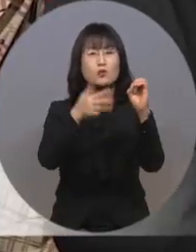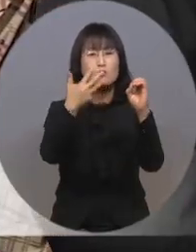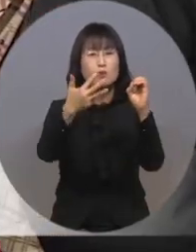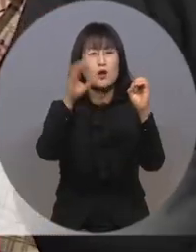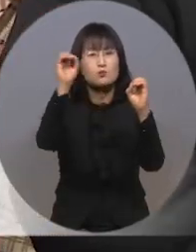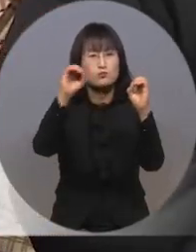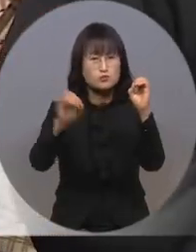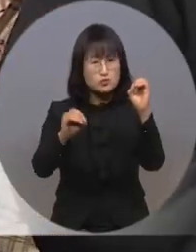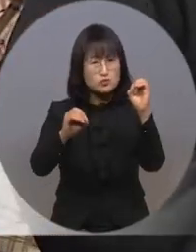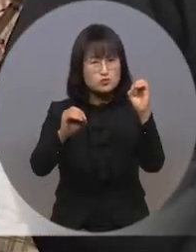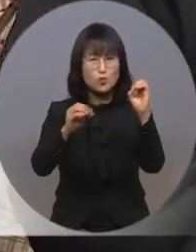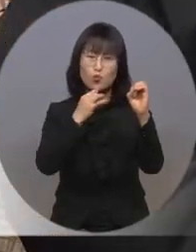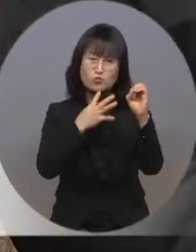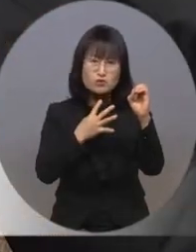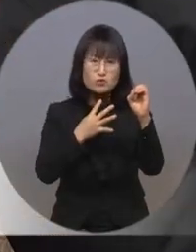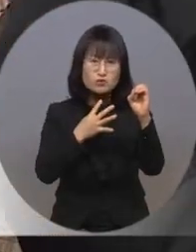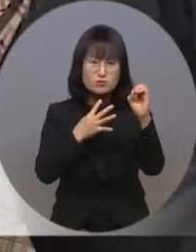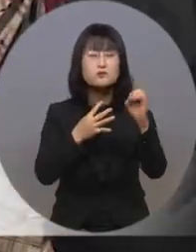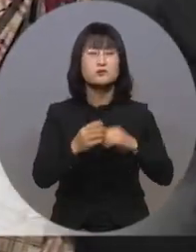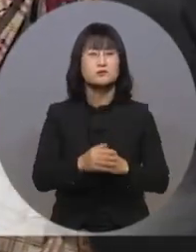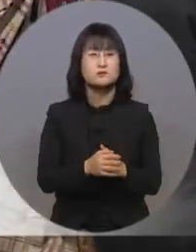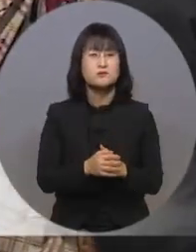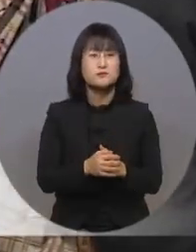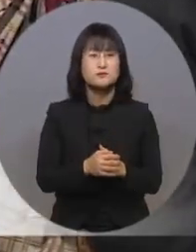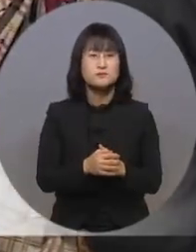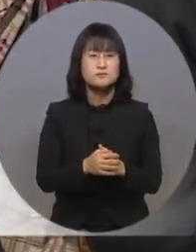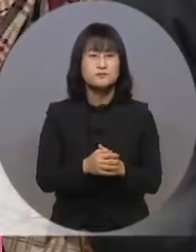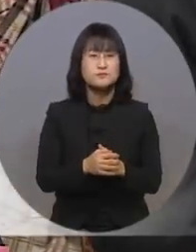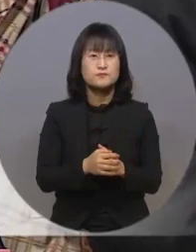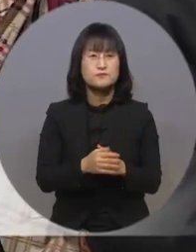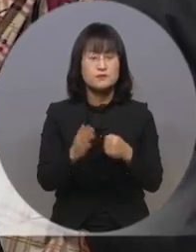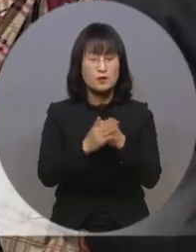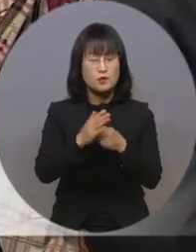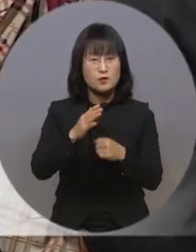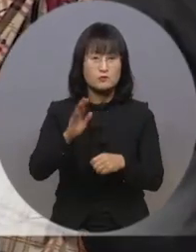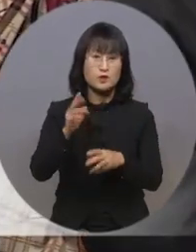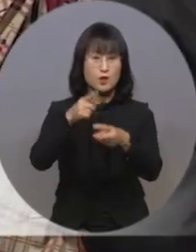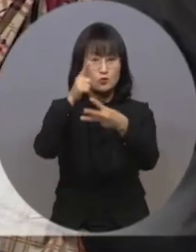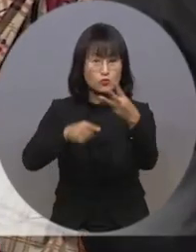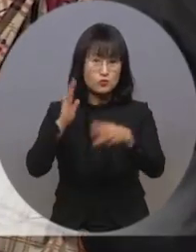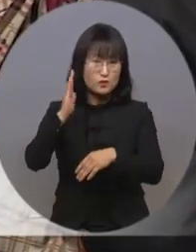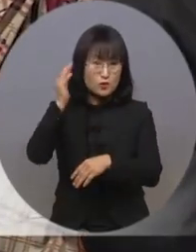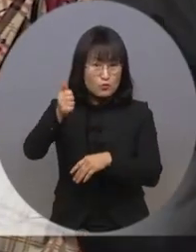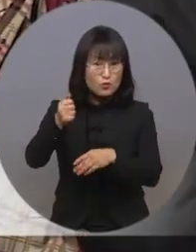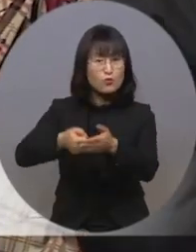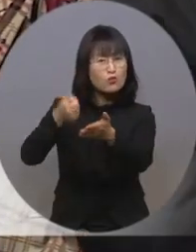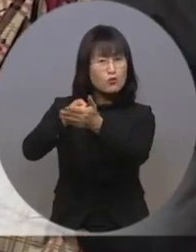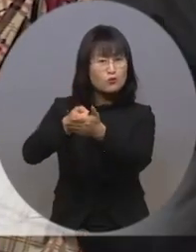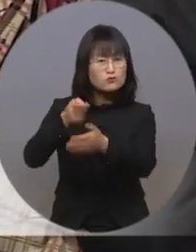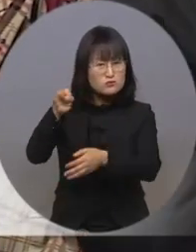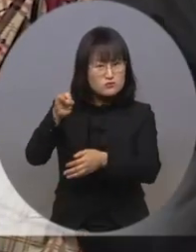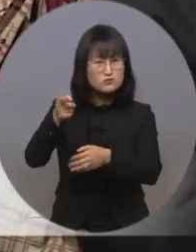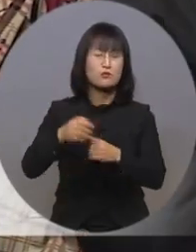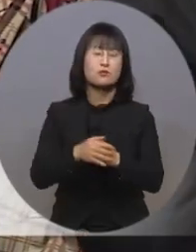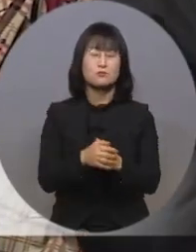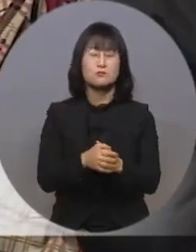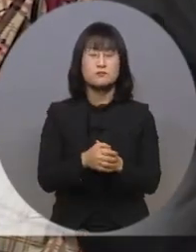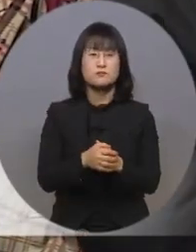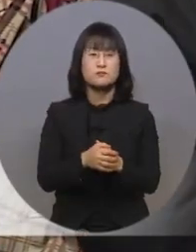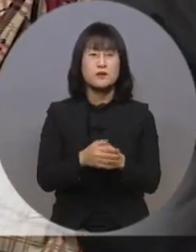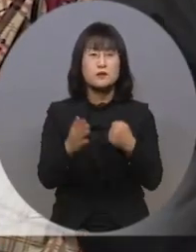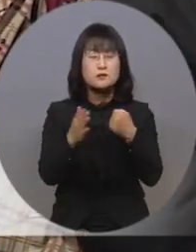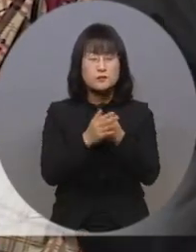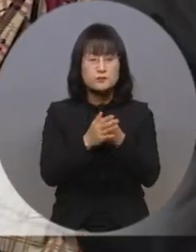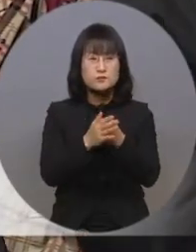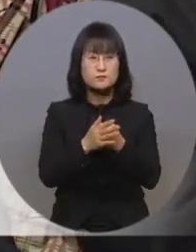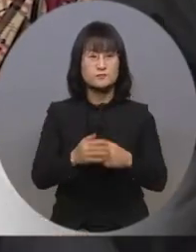0.8%의 예산으로 이렇게 윤석열 정부는 응답했습니다. 그래서